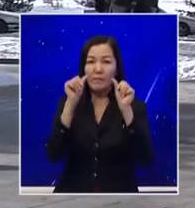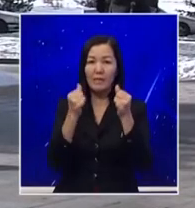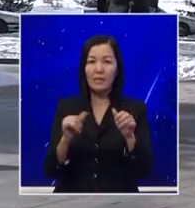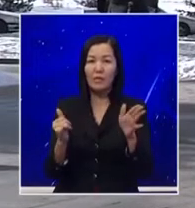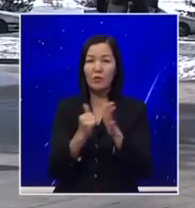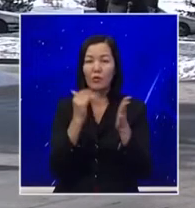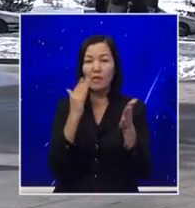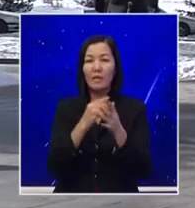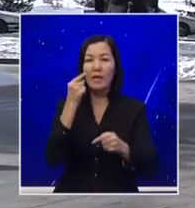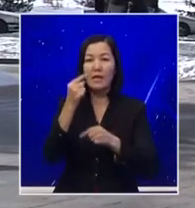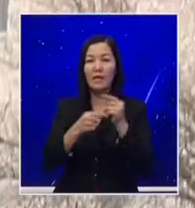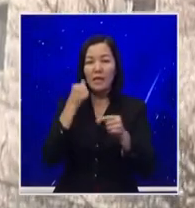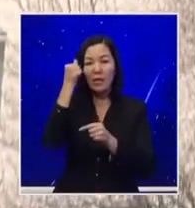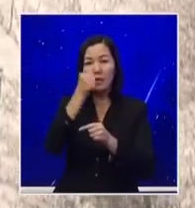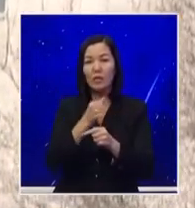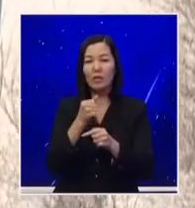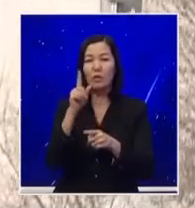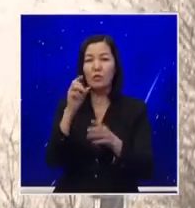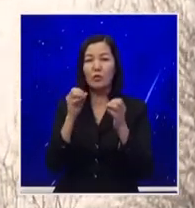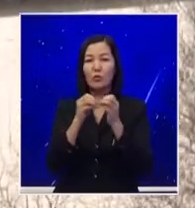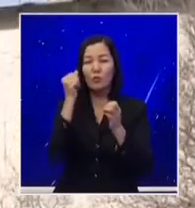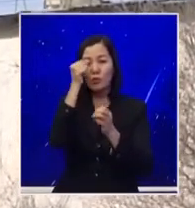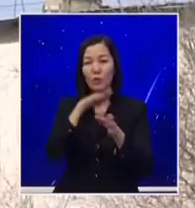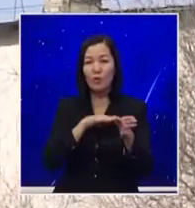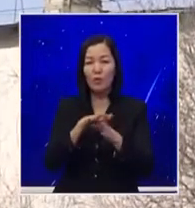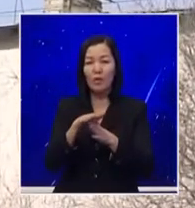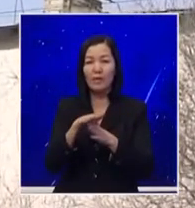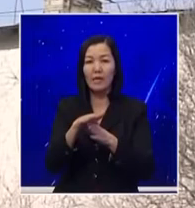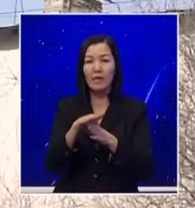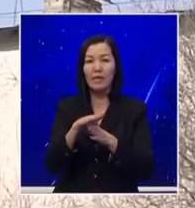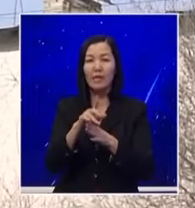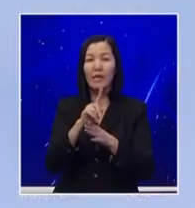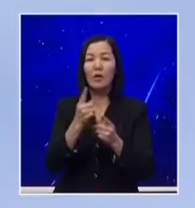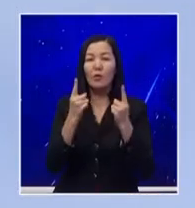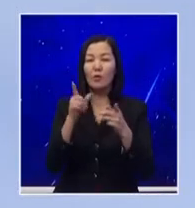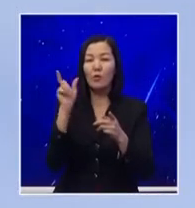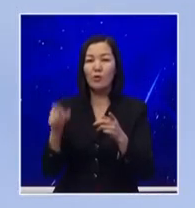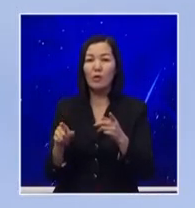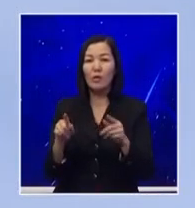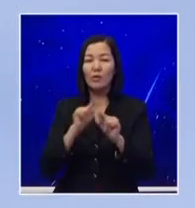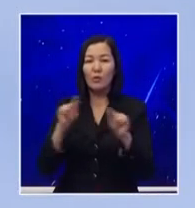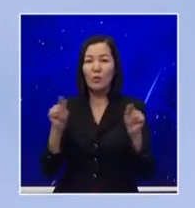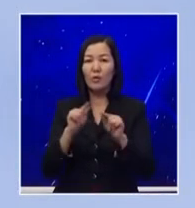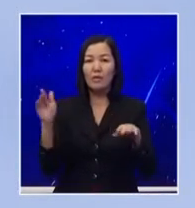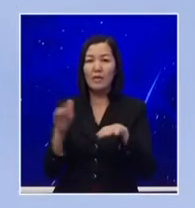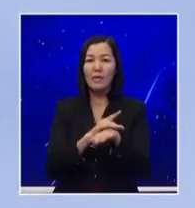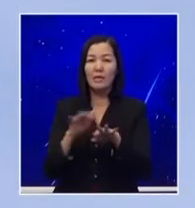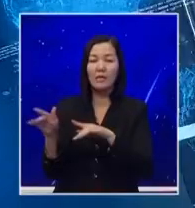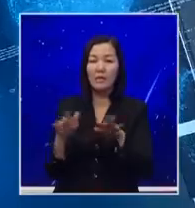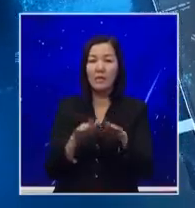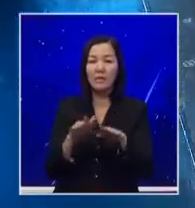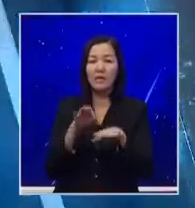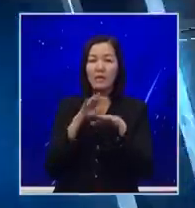жатыр. Келер жылы Қонаевтың туғанына 110 жыл толады. Айтулы дата. Заңғар тұлғаны ұлықтар игі іс-шараларға жол ашары анық.